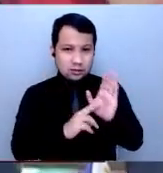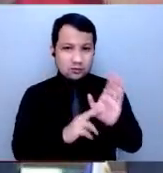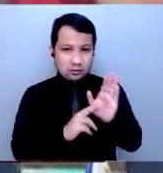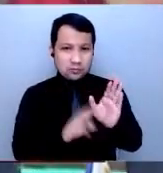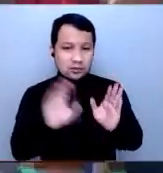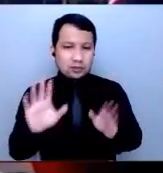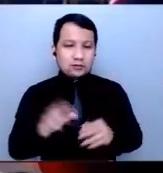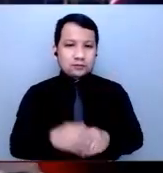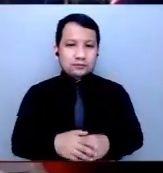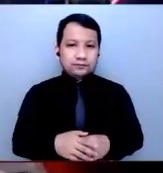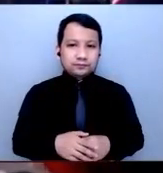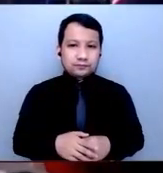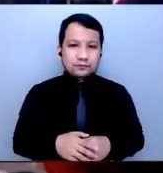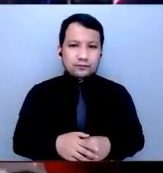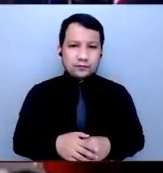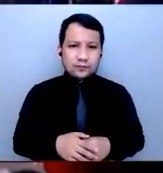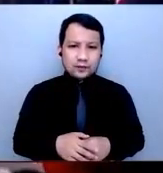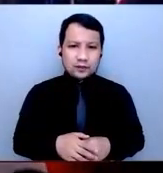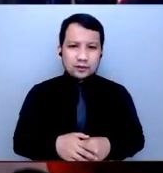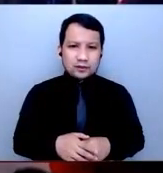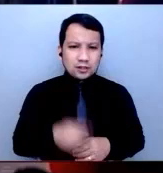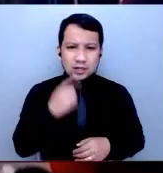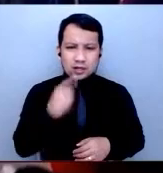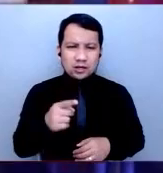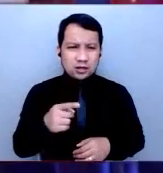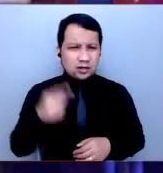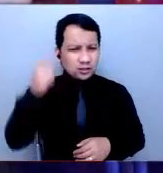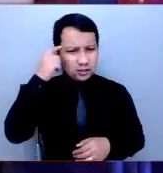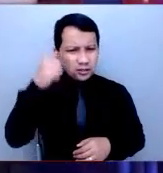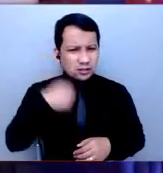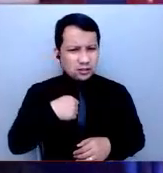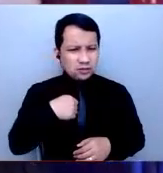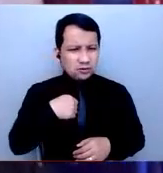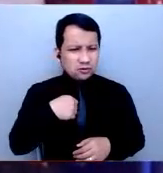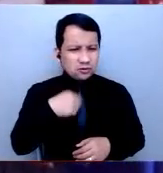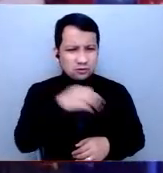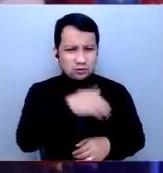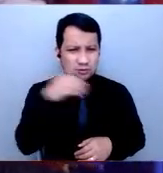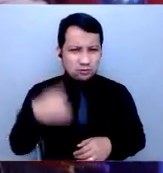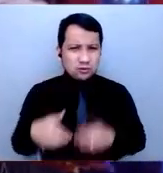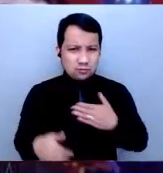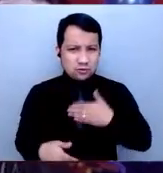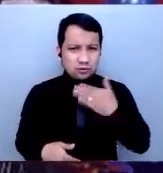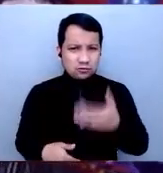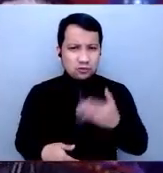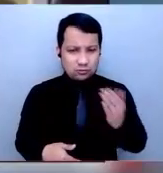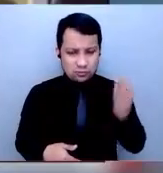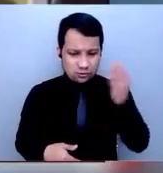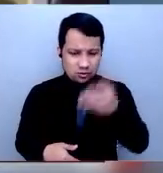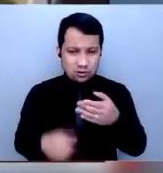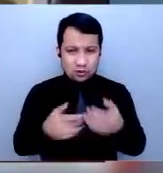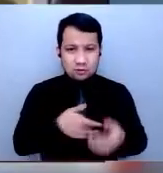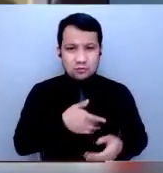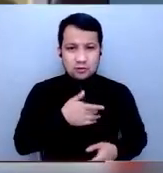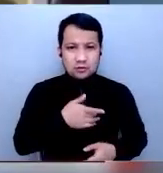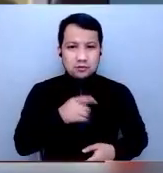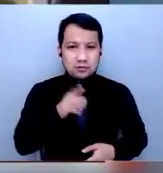Ang balita ko hindi ipinatawag kusa daw na nagpunta. Ang unang feeling ko